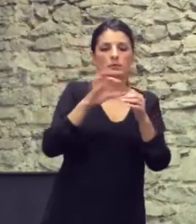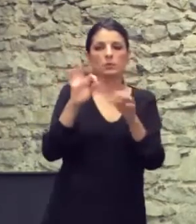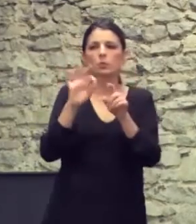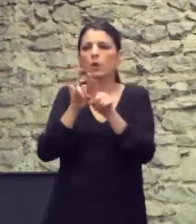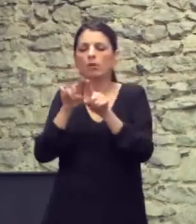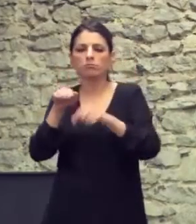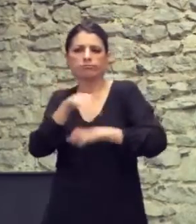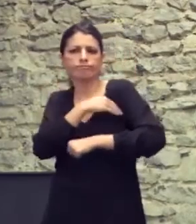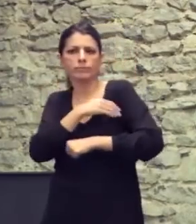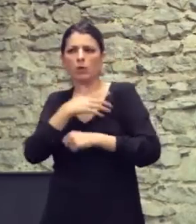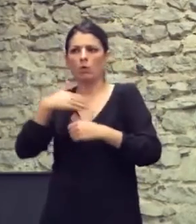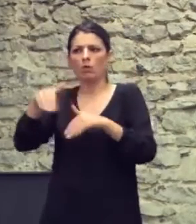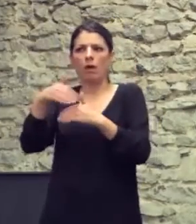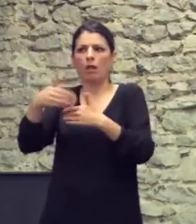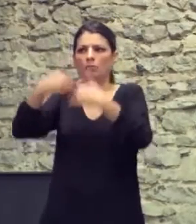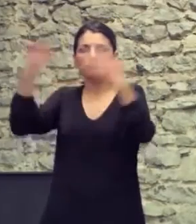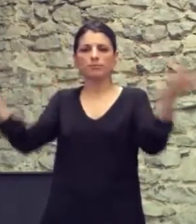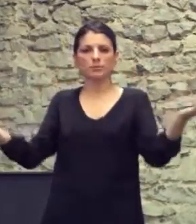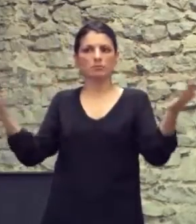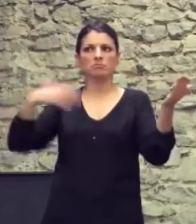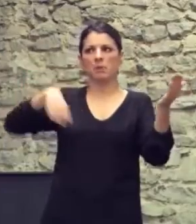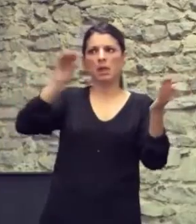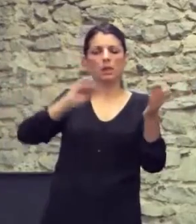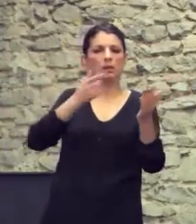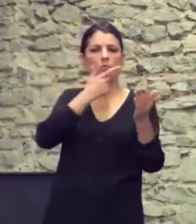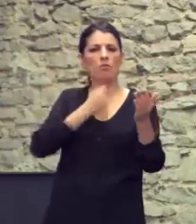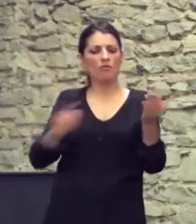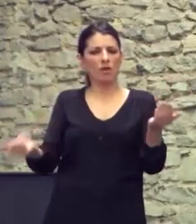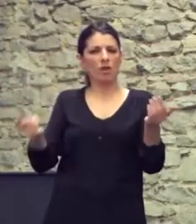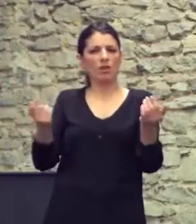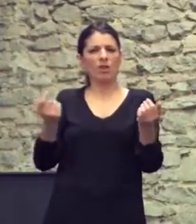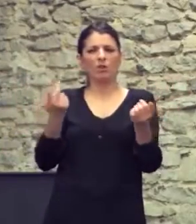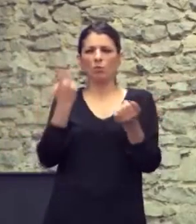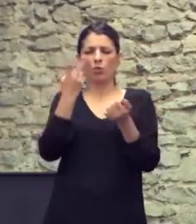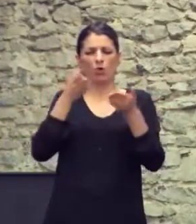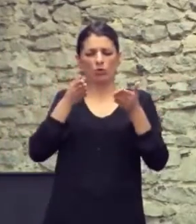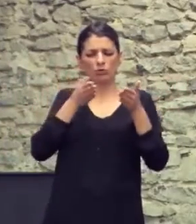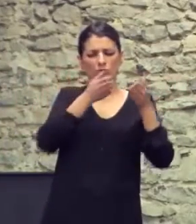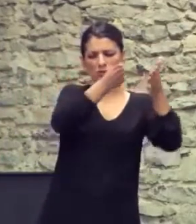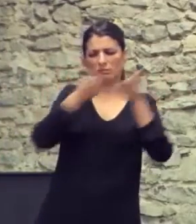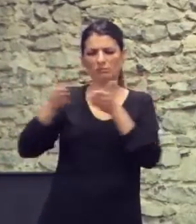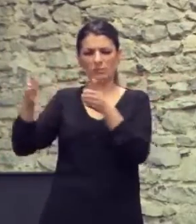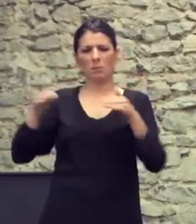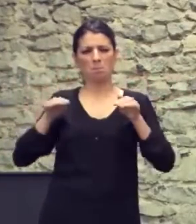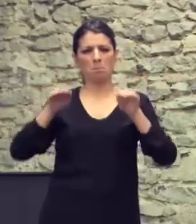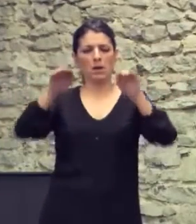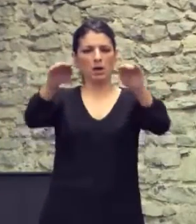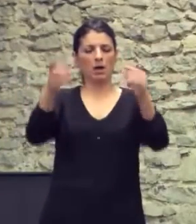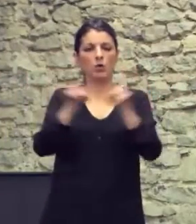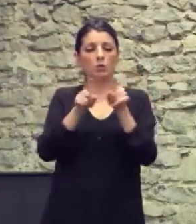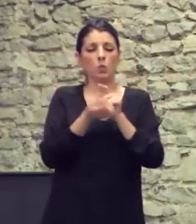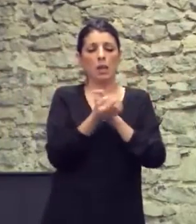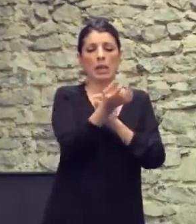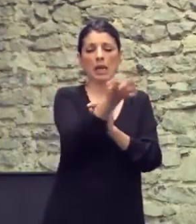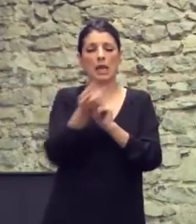bai kalean, bai leku ezberdinetan ulertzen da beti bi lerro paralelo bezala, ez? Trenbidearen bi lerroak izango balira bezala,